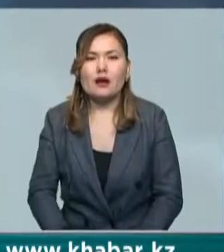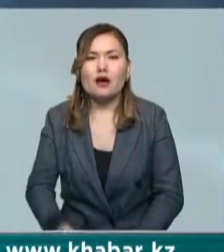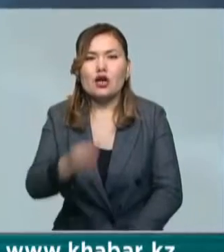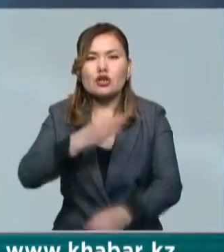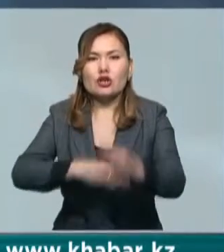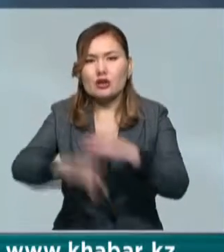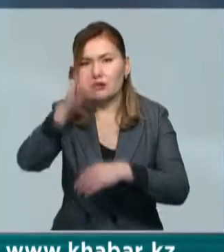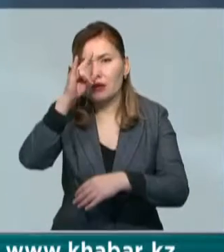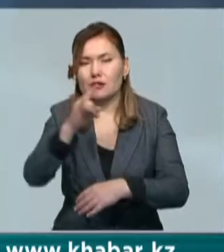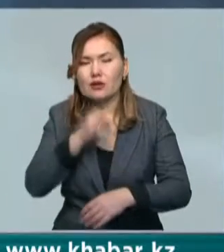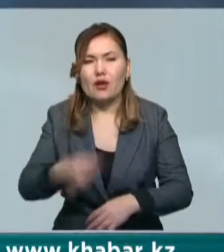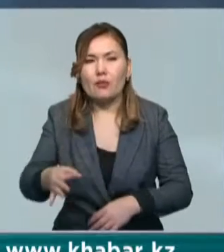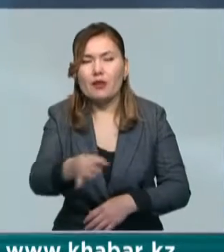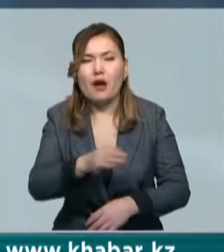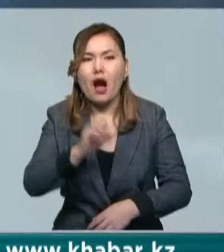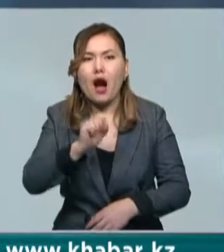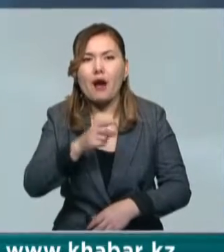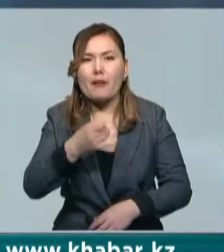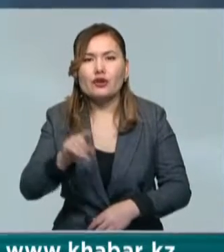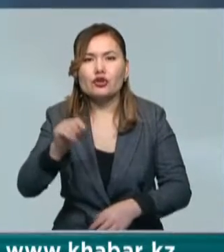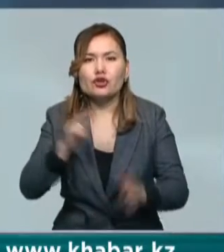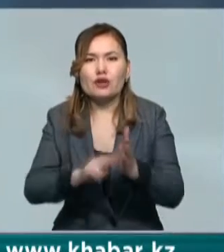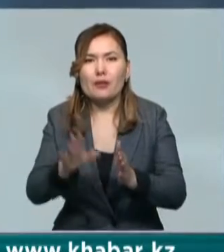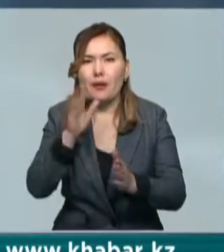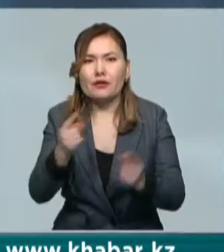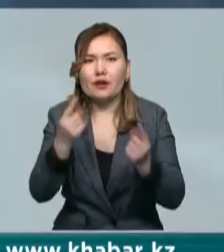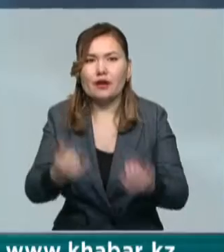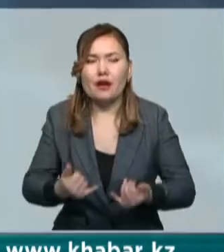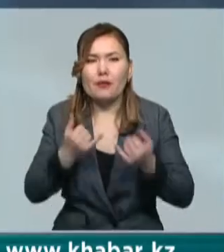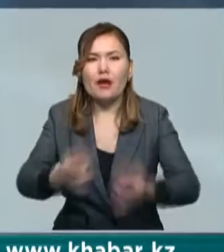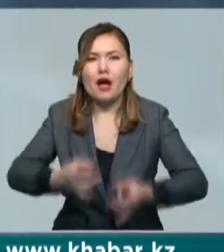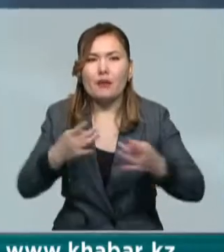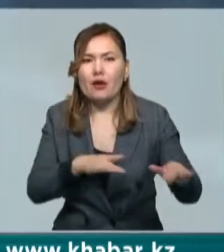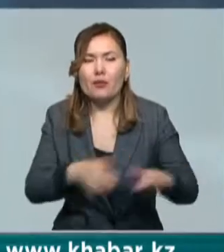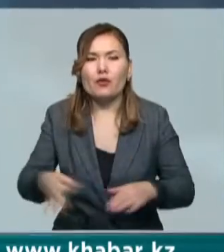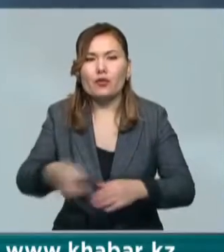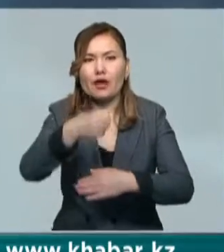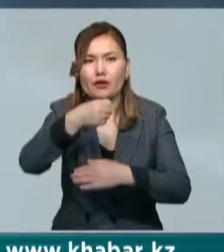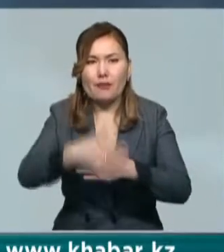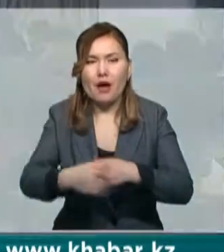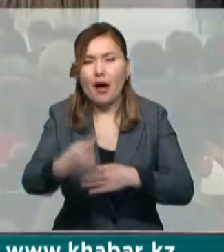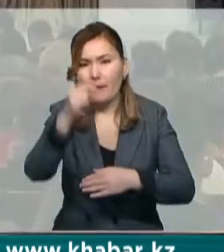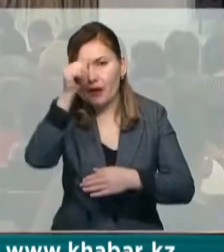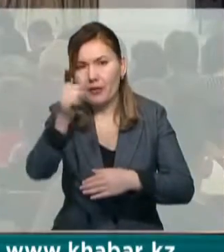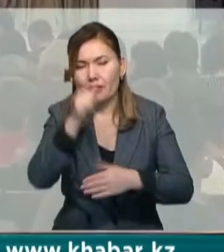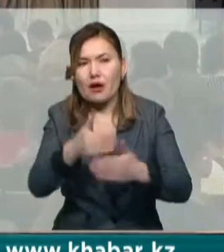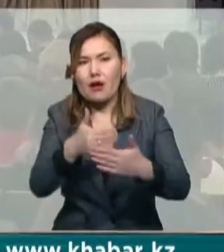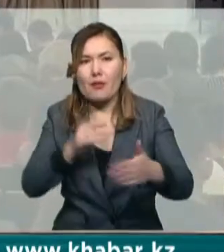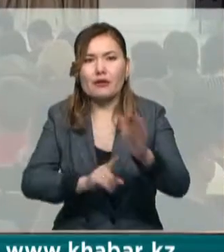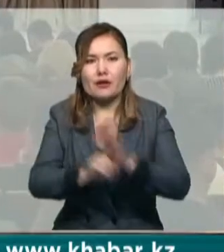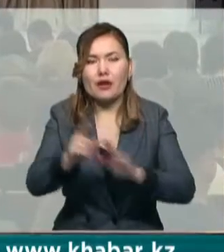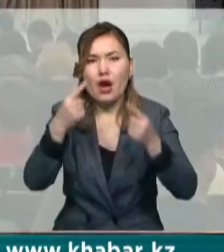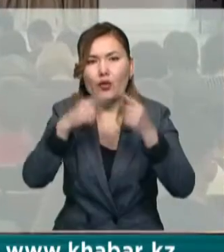Жаңалықтарым жалғастырамыз. Шығыста хәкім Абайдың 175 жылдығына арналған мерекелік шаралары облыс орталығында бір ай бұрын